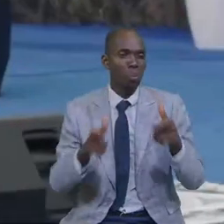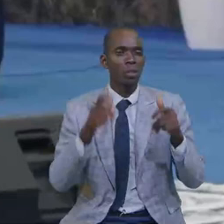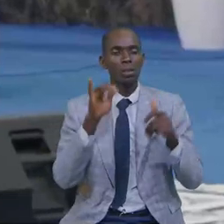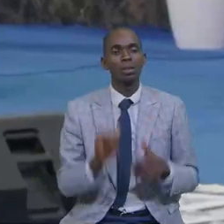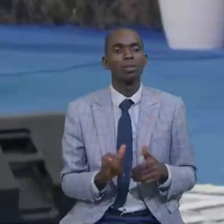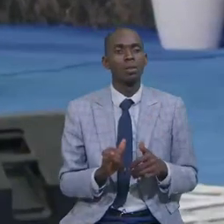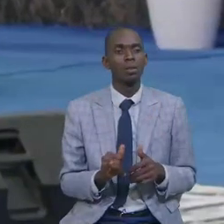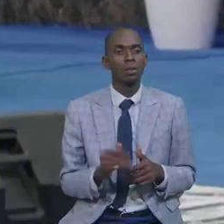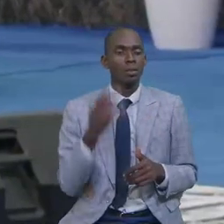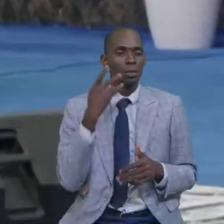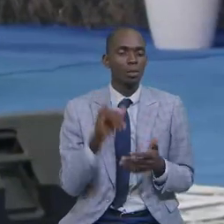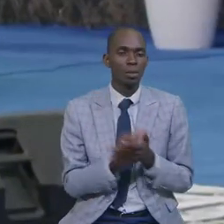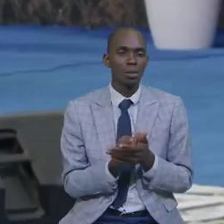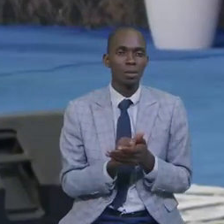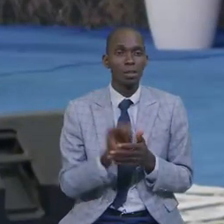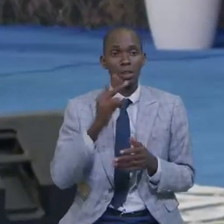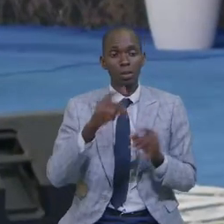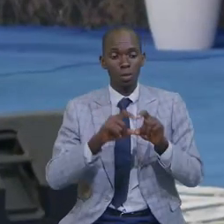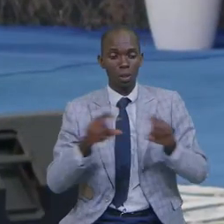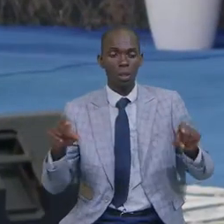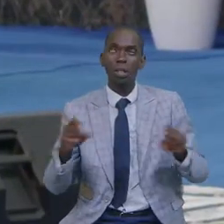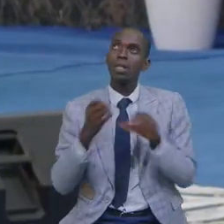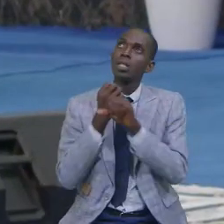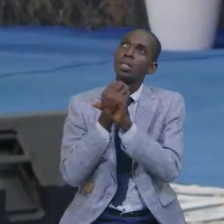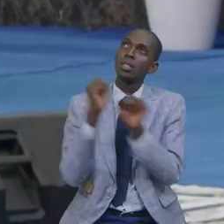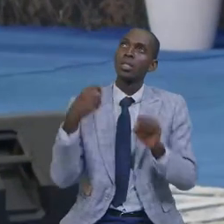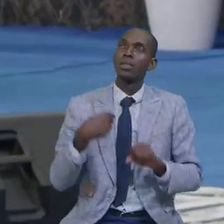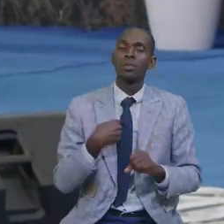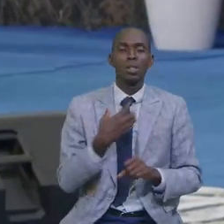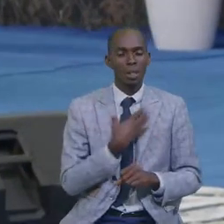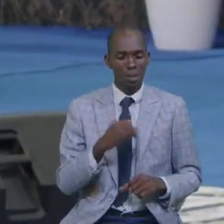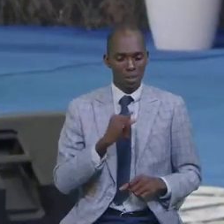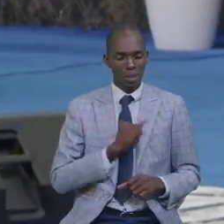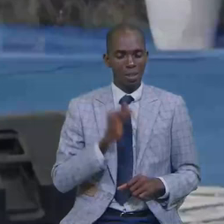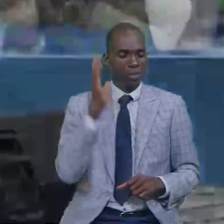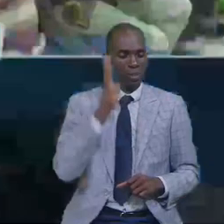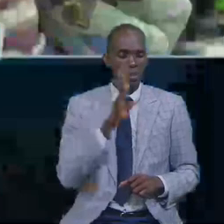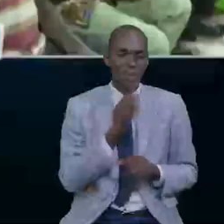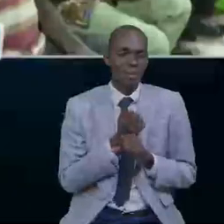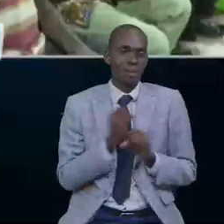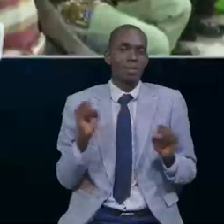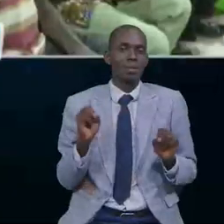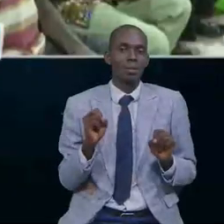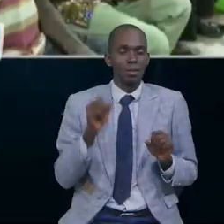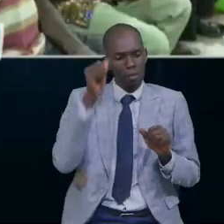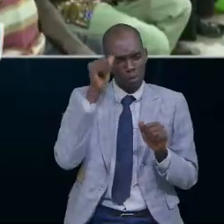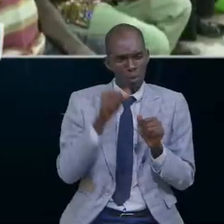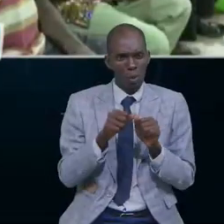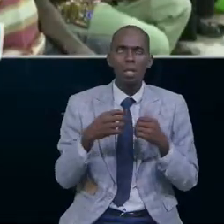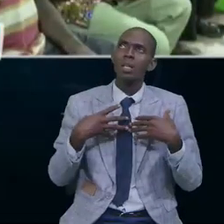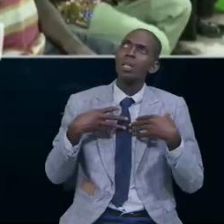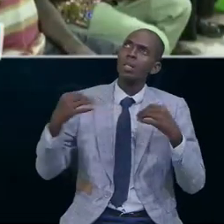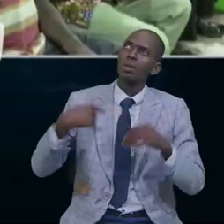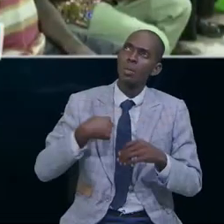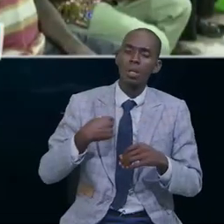et la deuxième partie sauf moi Seigneur et je serai sauvé voyez cela guéris-moi